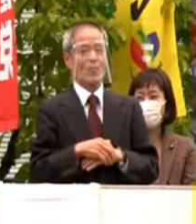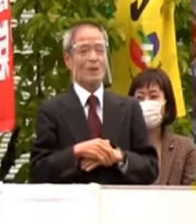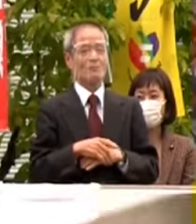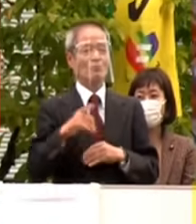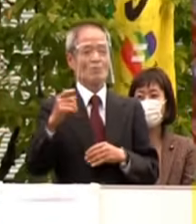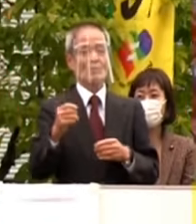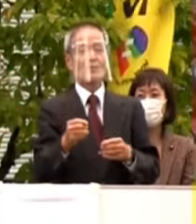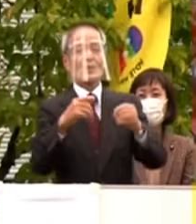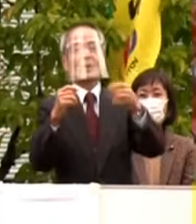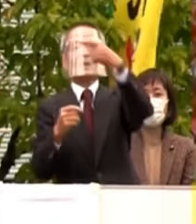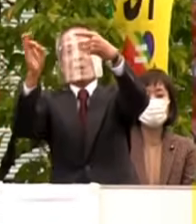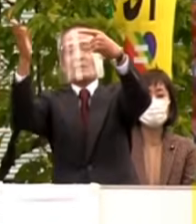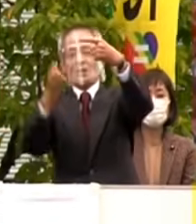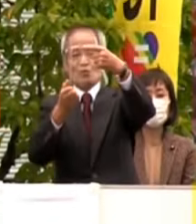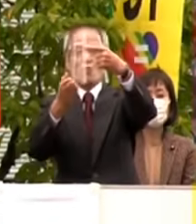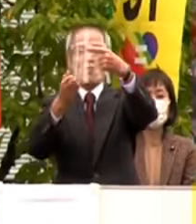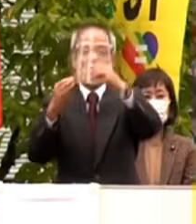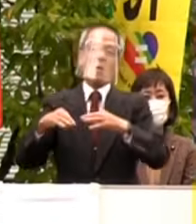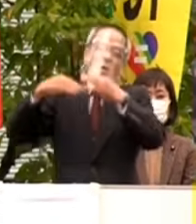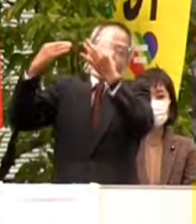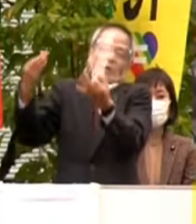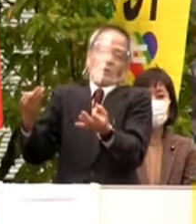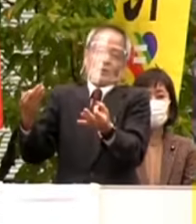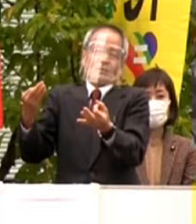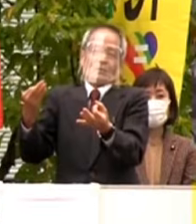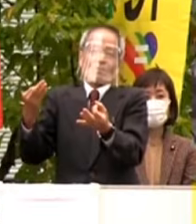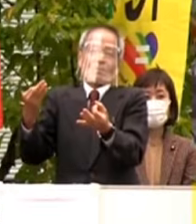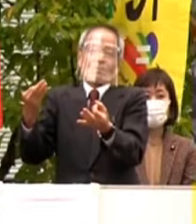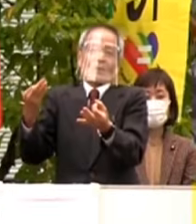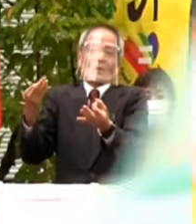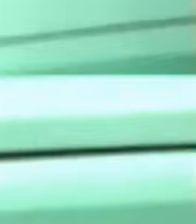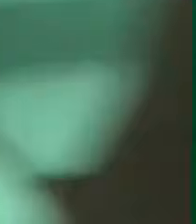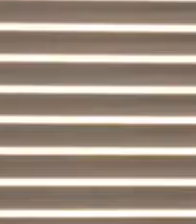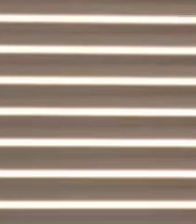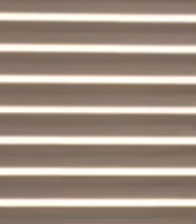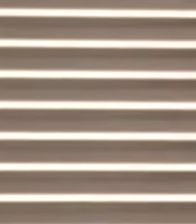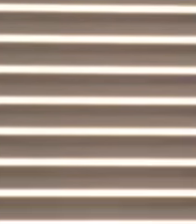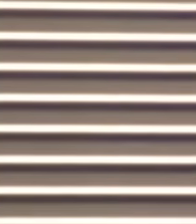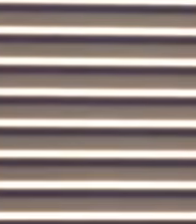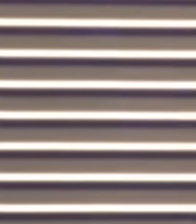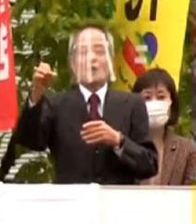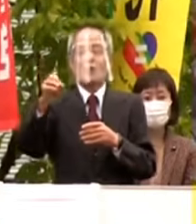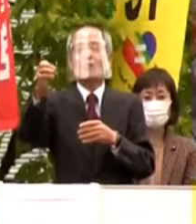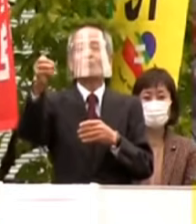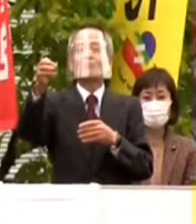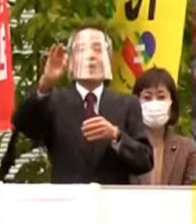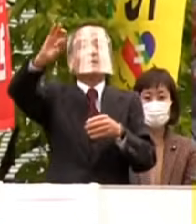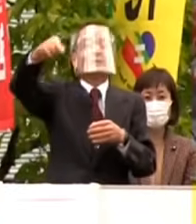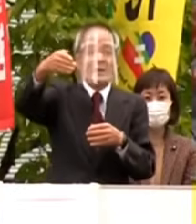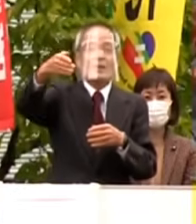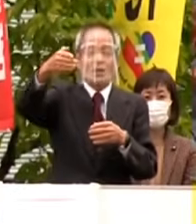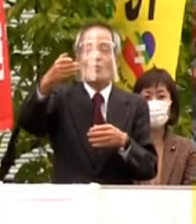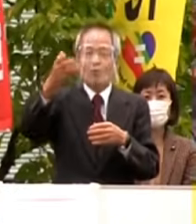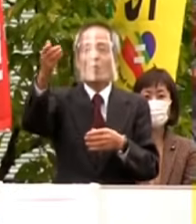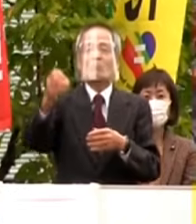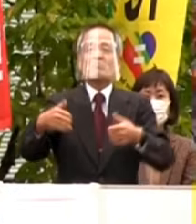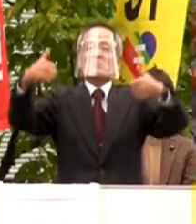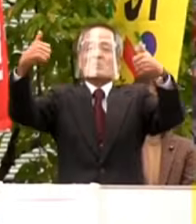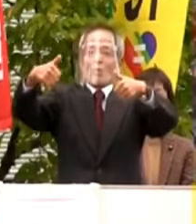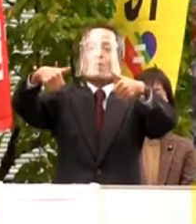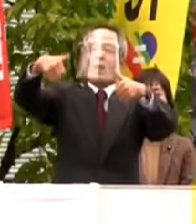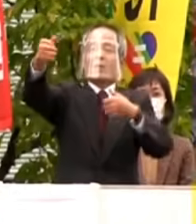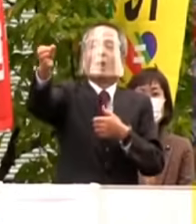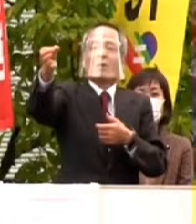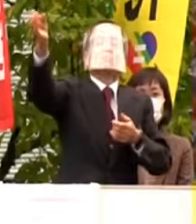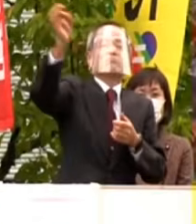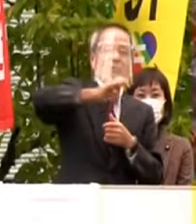1% の富裕層と米財界に公正な負担を、それに反対する人がいたら